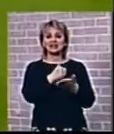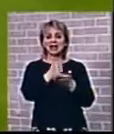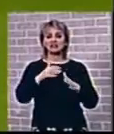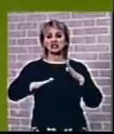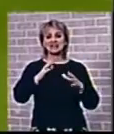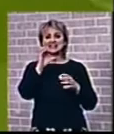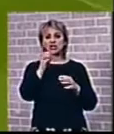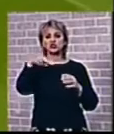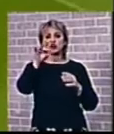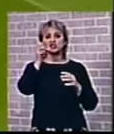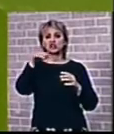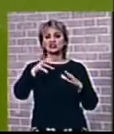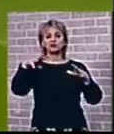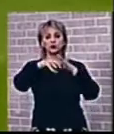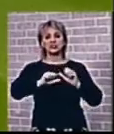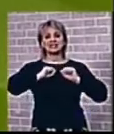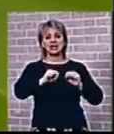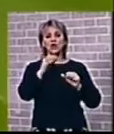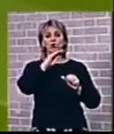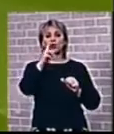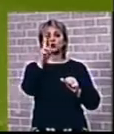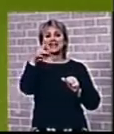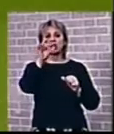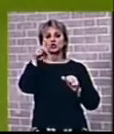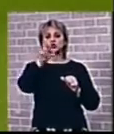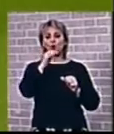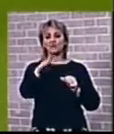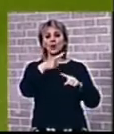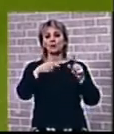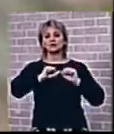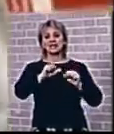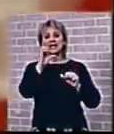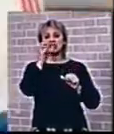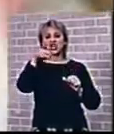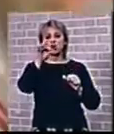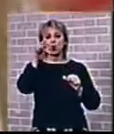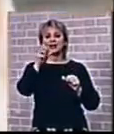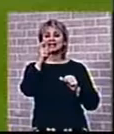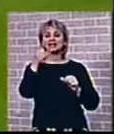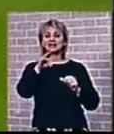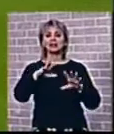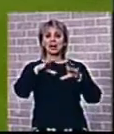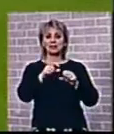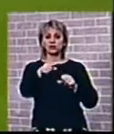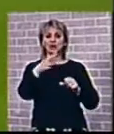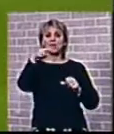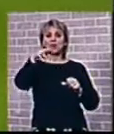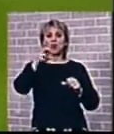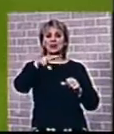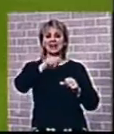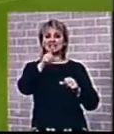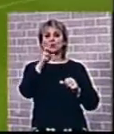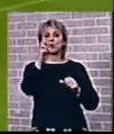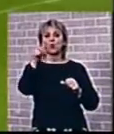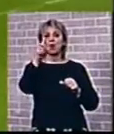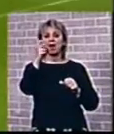тренер Станислав Черчесов включил защитника Федора Кудряшова, полузащитника Александра Ерохина и нападающих Дмитрия Полоза и Александра